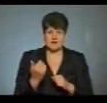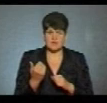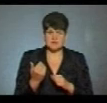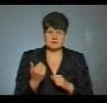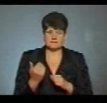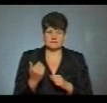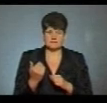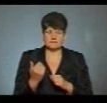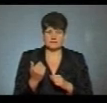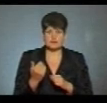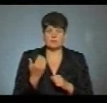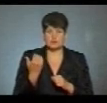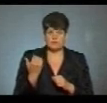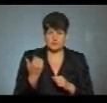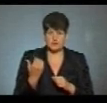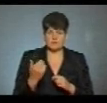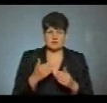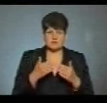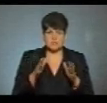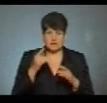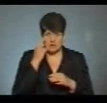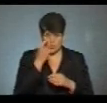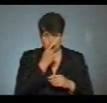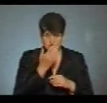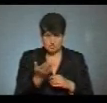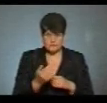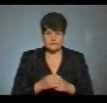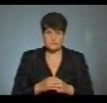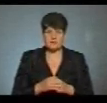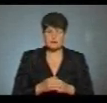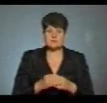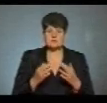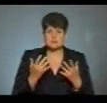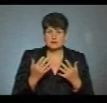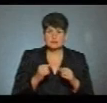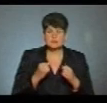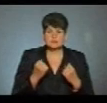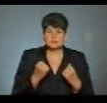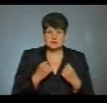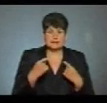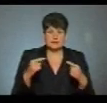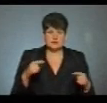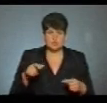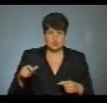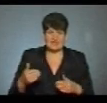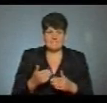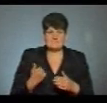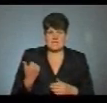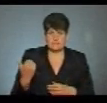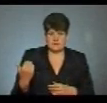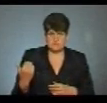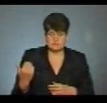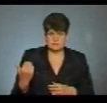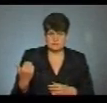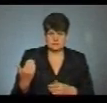вас, бо у вас відкриті очі, так? Скільки захист інших людей від вас. Тобто, якщо